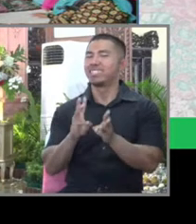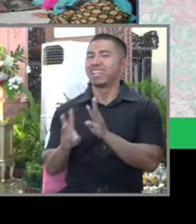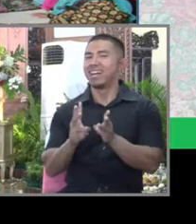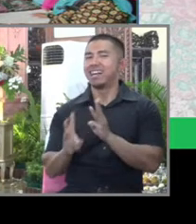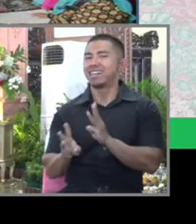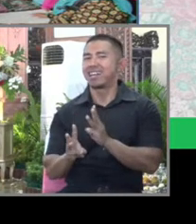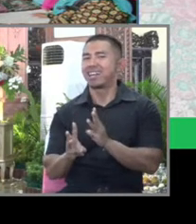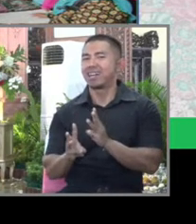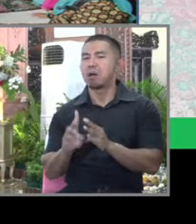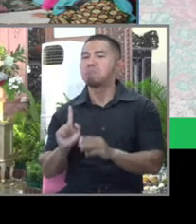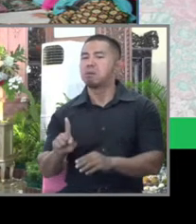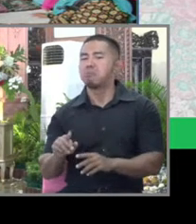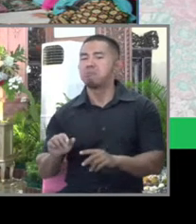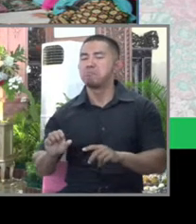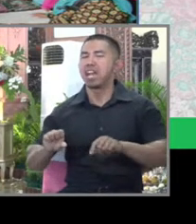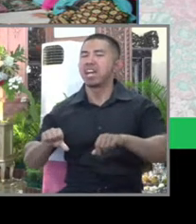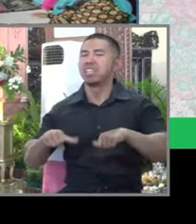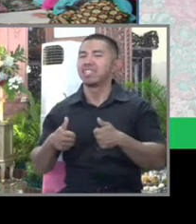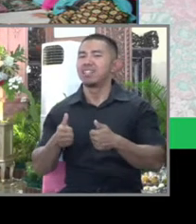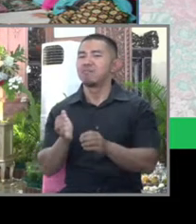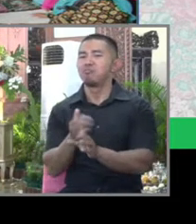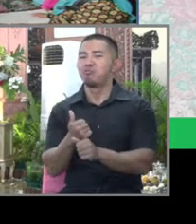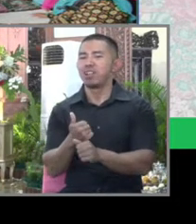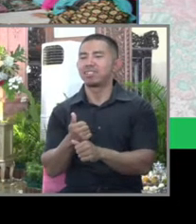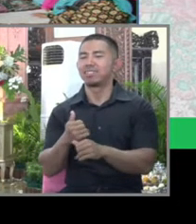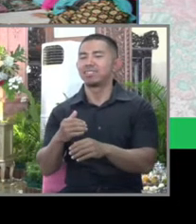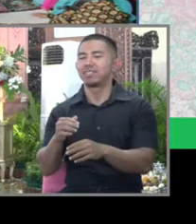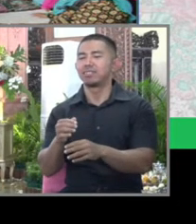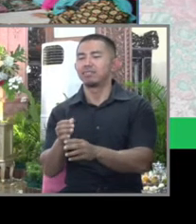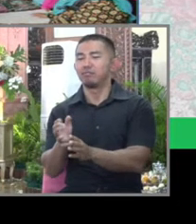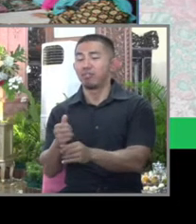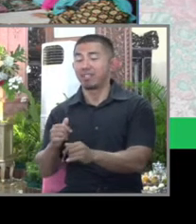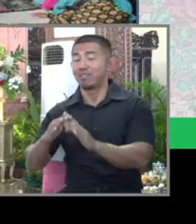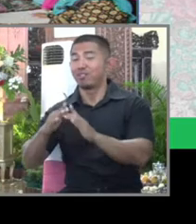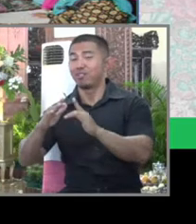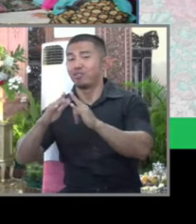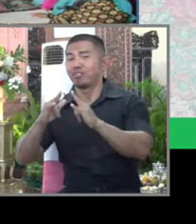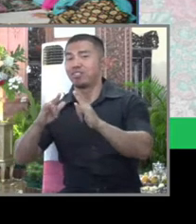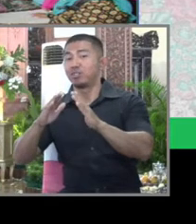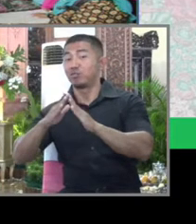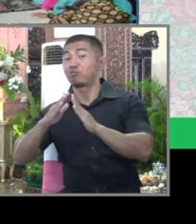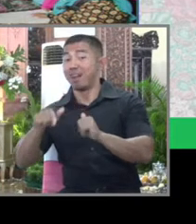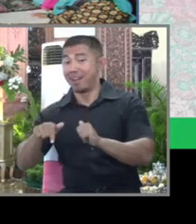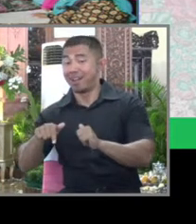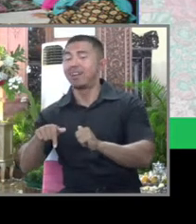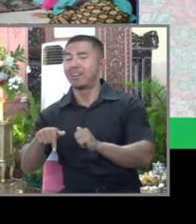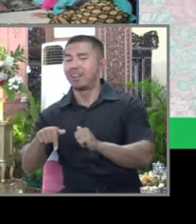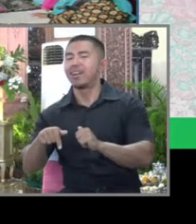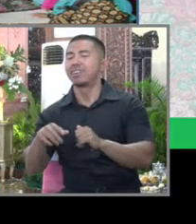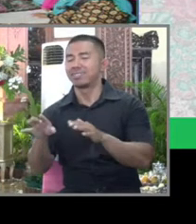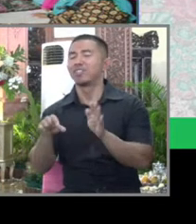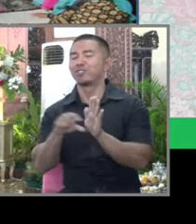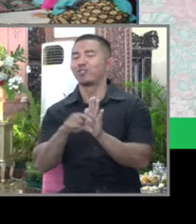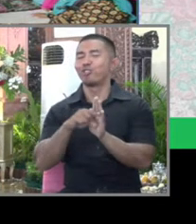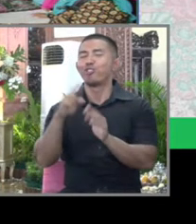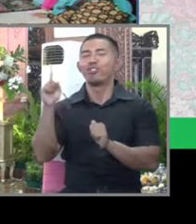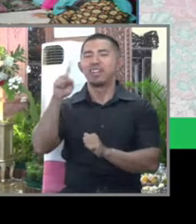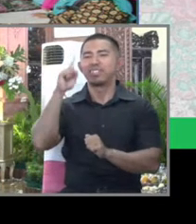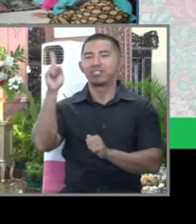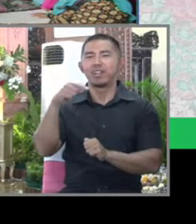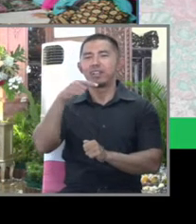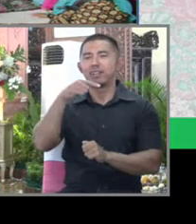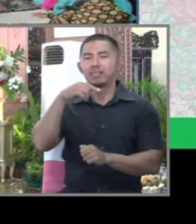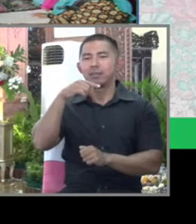karena keberhasilan institusi rumah Andhika berembang sekaligus ini sebagai pilot proyek nasional kita